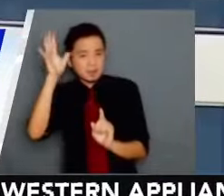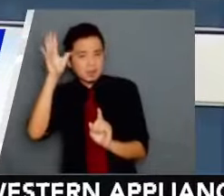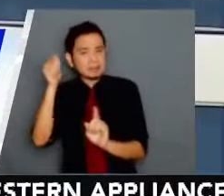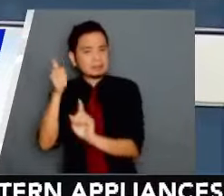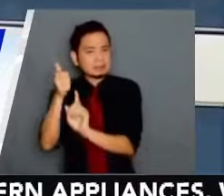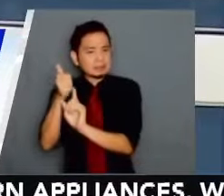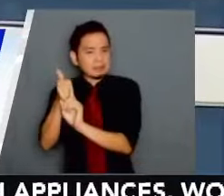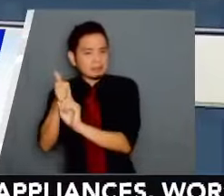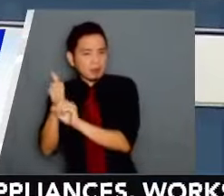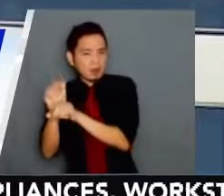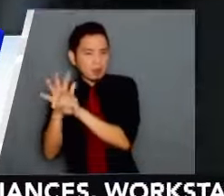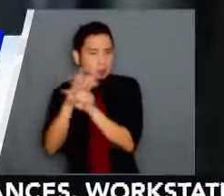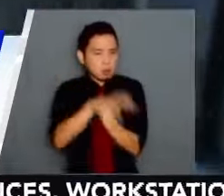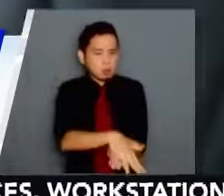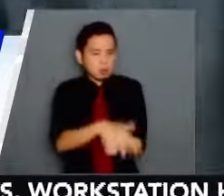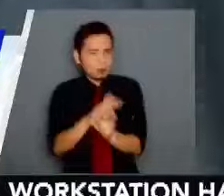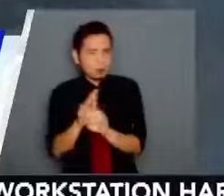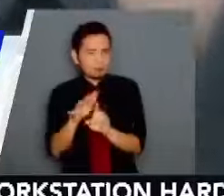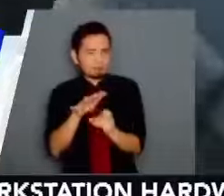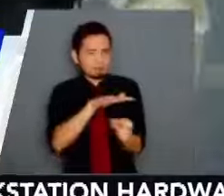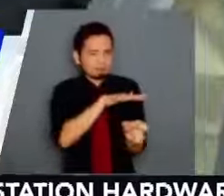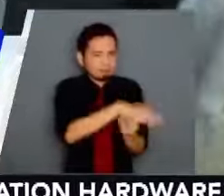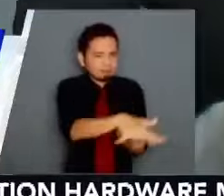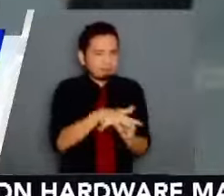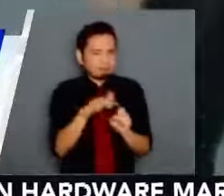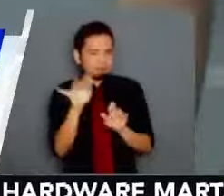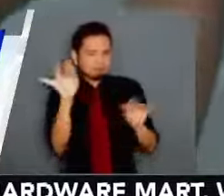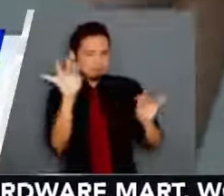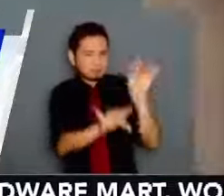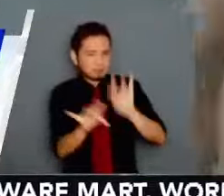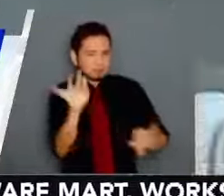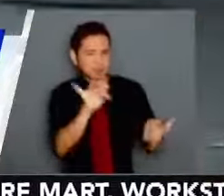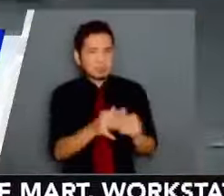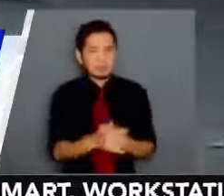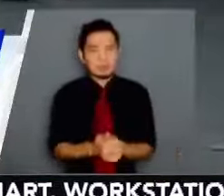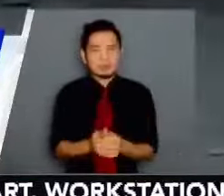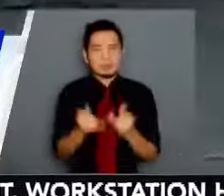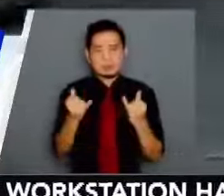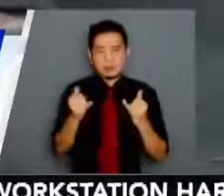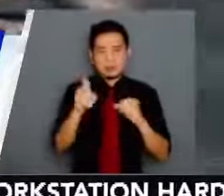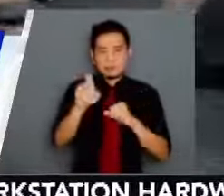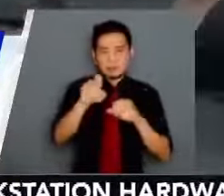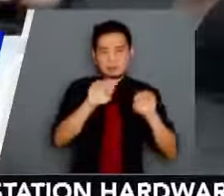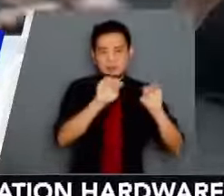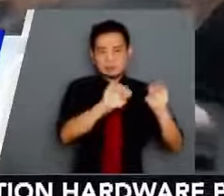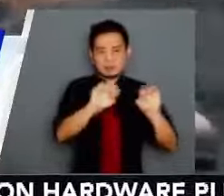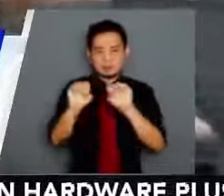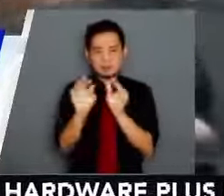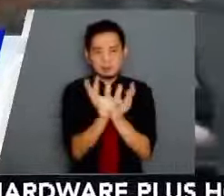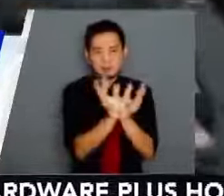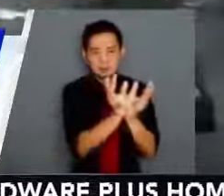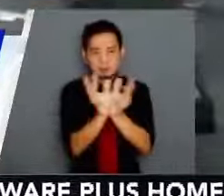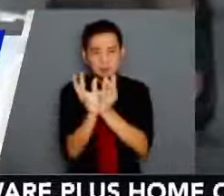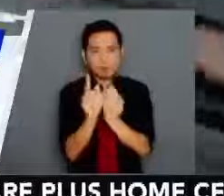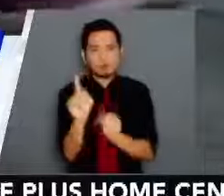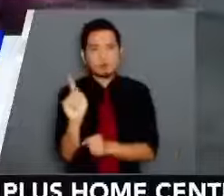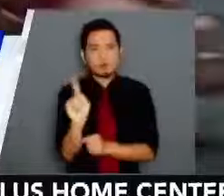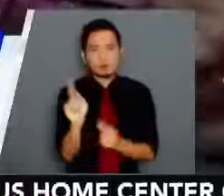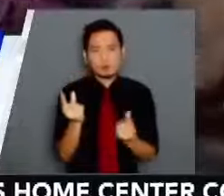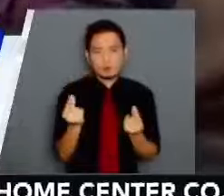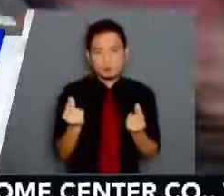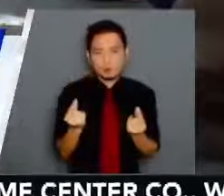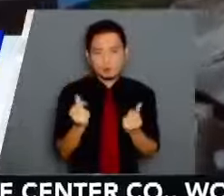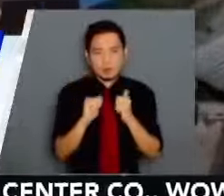mga diskarte ng DG ang pagtuturo sa mga komunidad at mga lokal na pamahalaan sa mga dapat gawin para matukoy kung may nagaganap na pananamantala